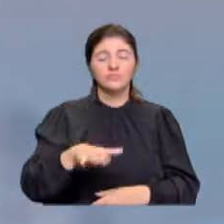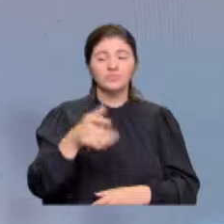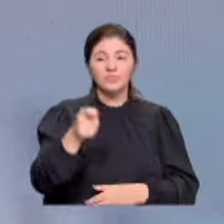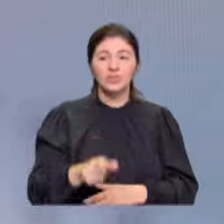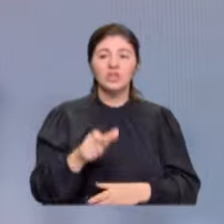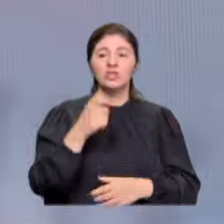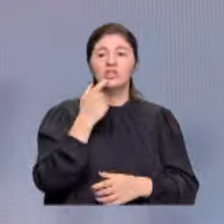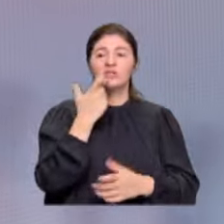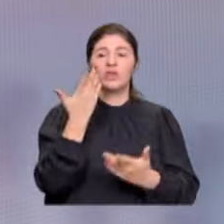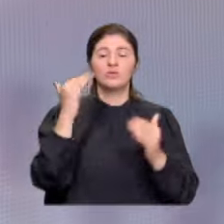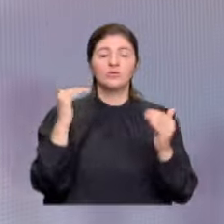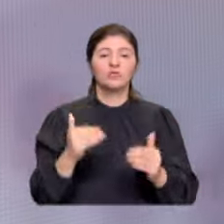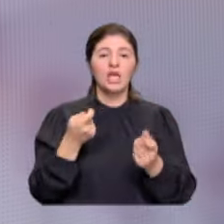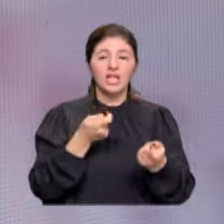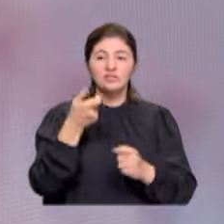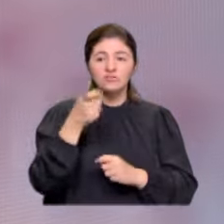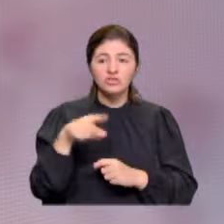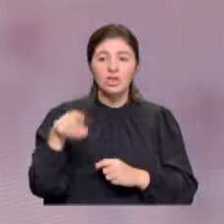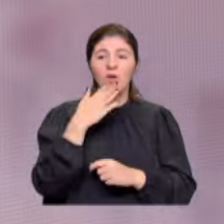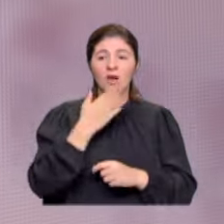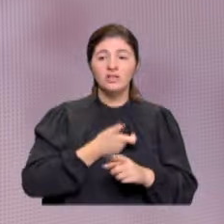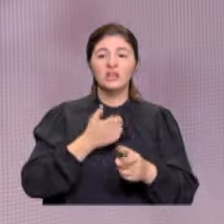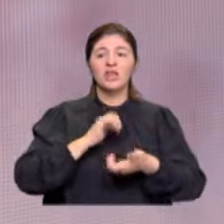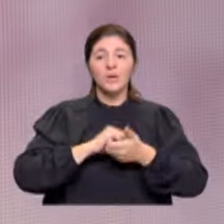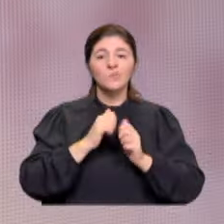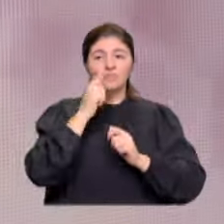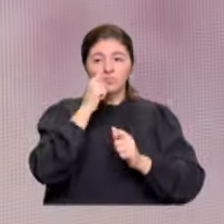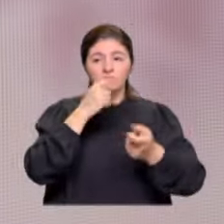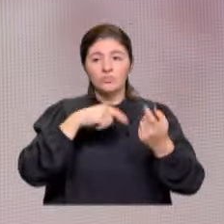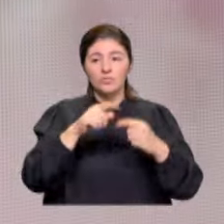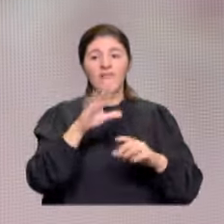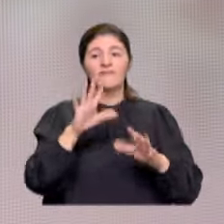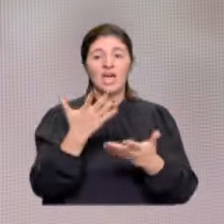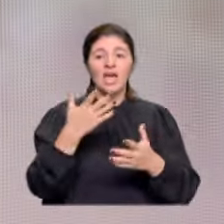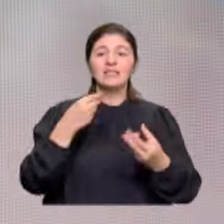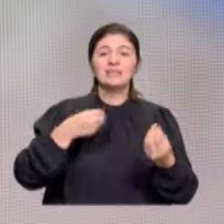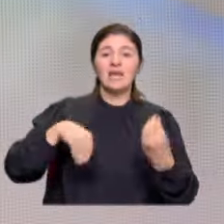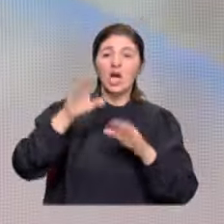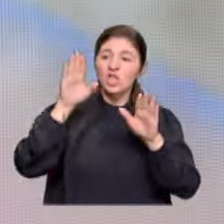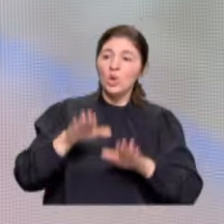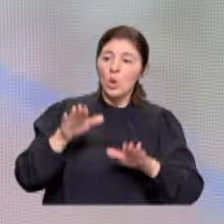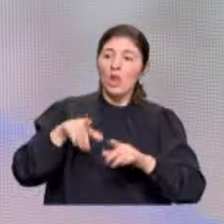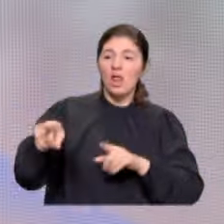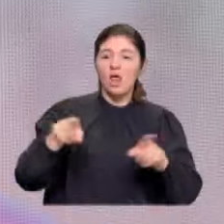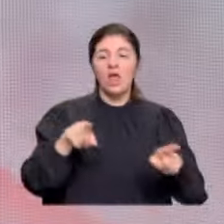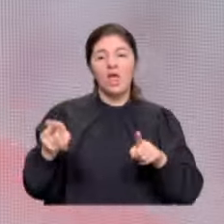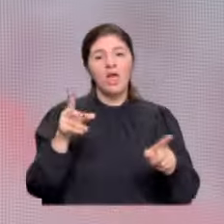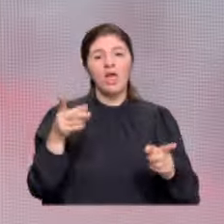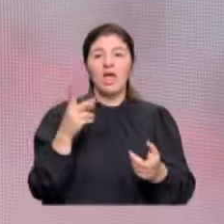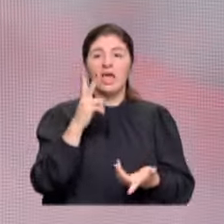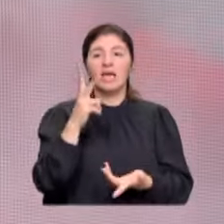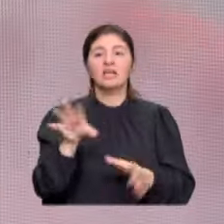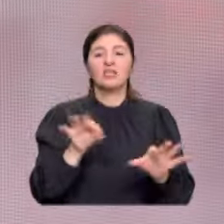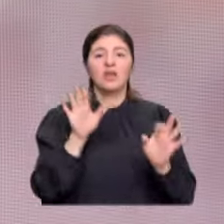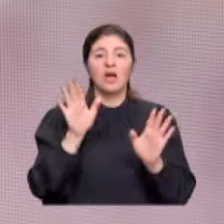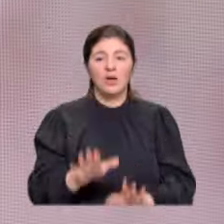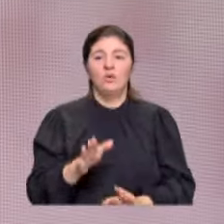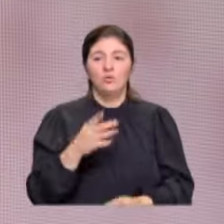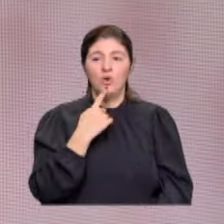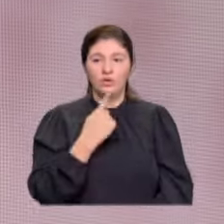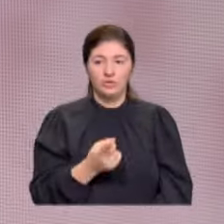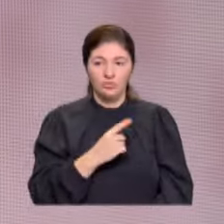daha da düştü Eğitimciler öğrencilere tarikatlara mürit ya da sermayeye Köle olmak alıyor diye